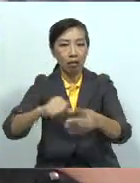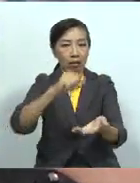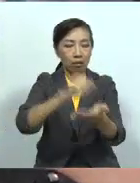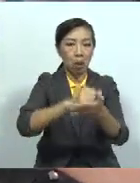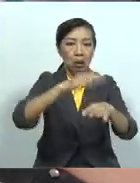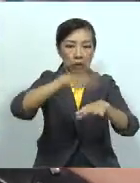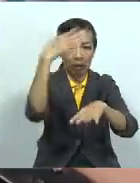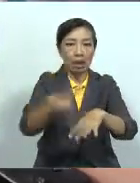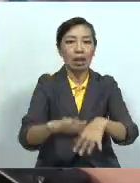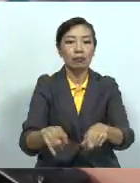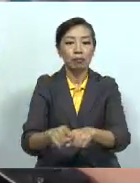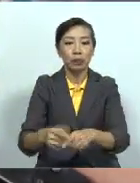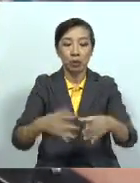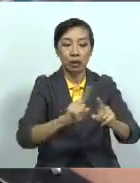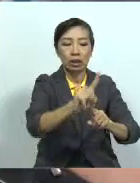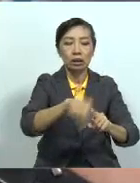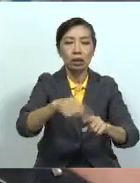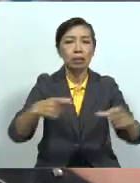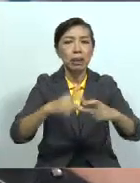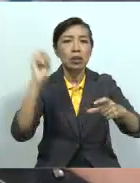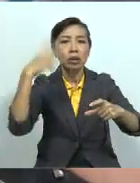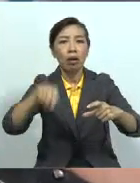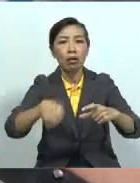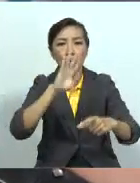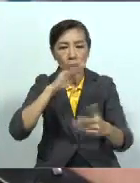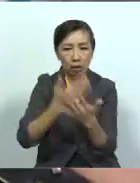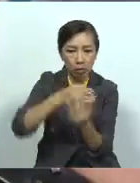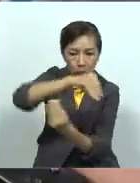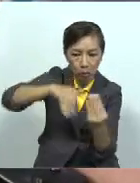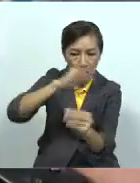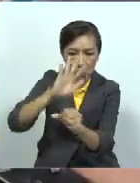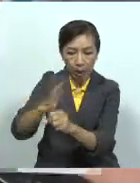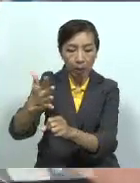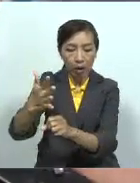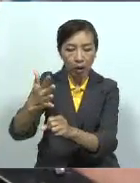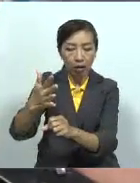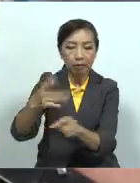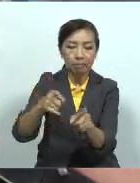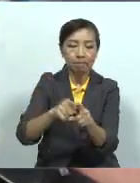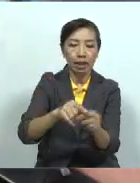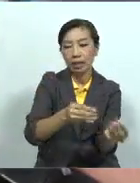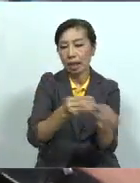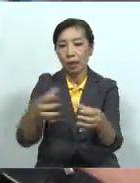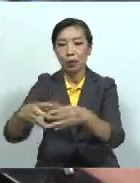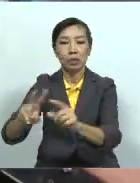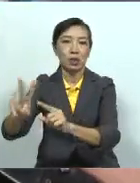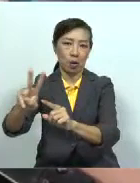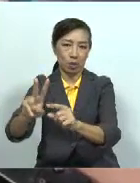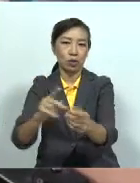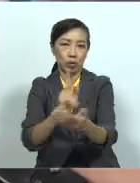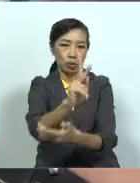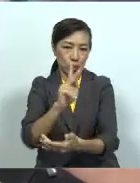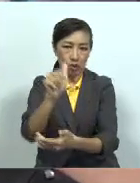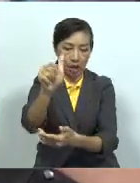ปสรรคบ้างในเรื่องของการกู้ถ้าเกิดเขาไม่มีรายได้เพียงพอนะครับก็อาจจะมาตกกลุ่มที่2ครับโดยที่เรา